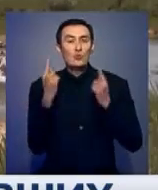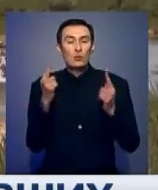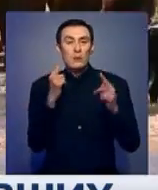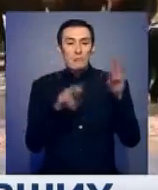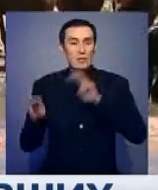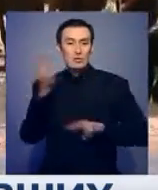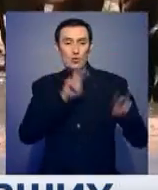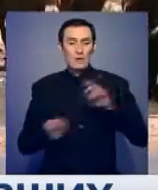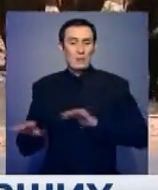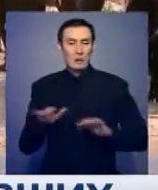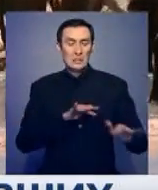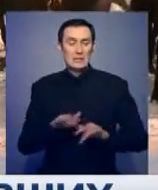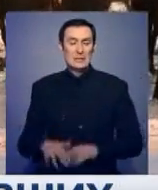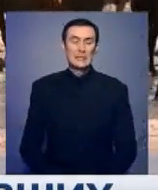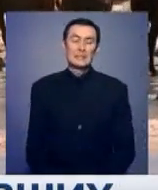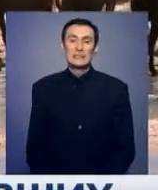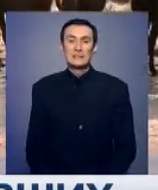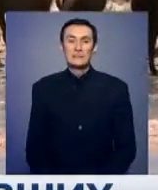масштабной поисковой операции.